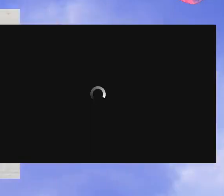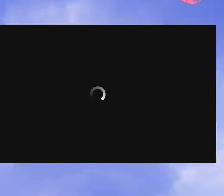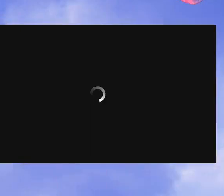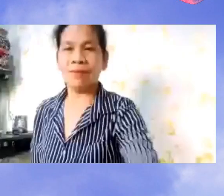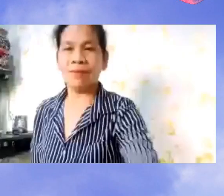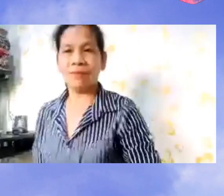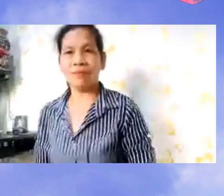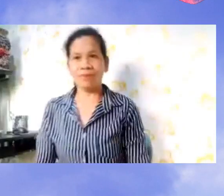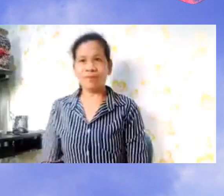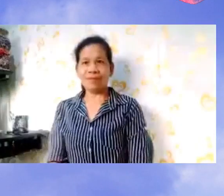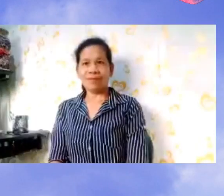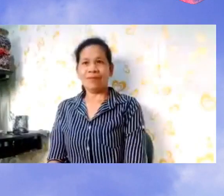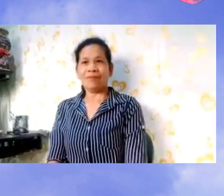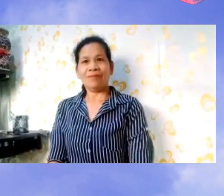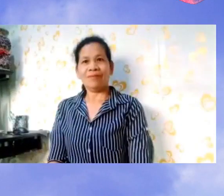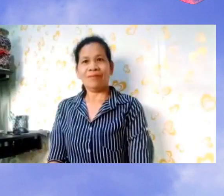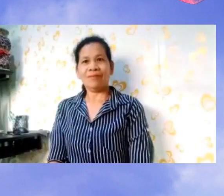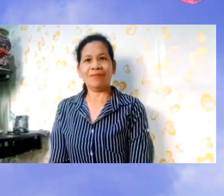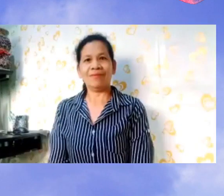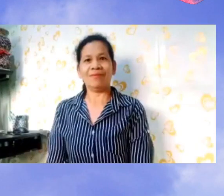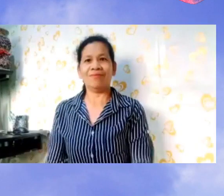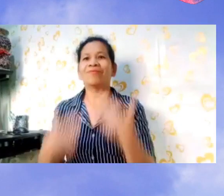Okay, salamat po sa Panginoon